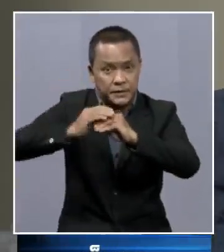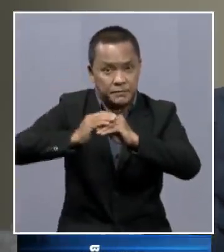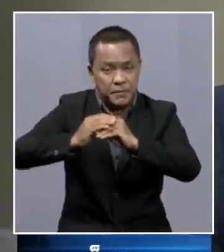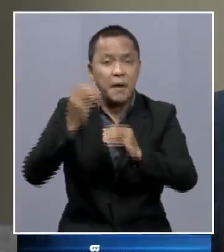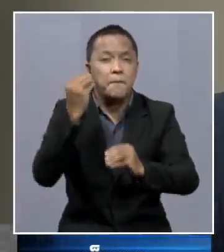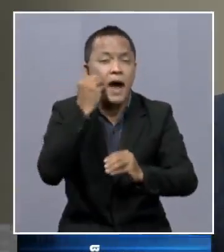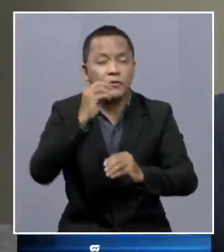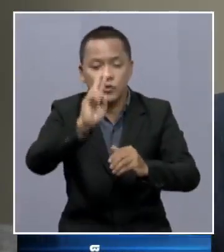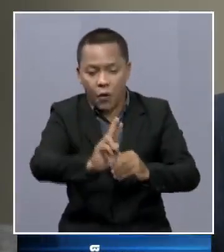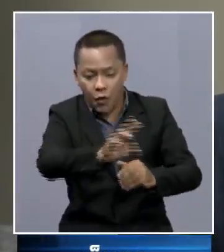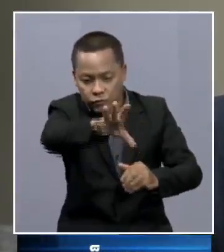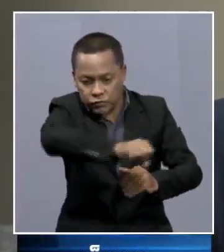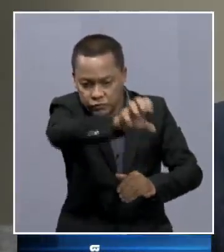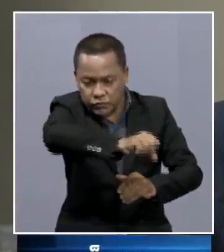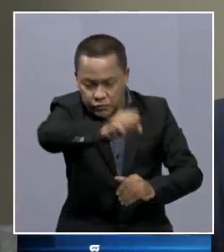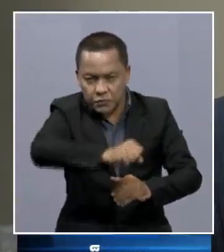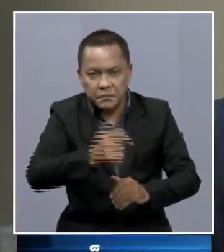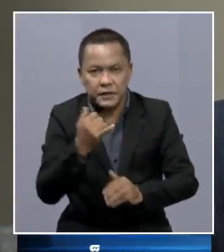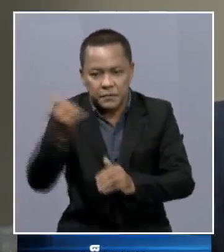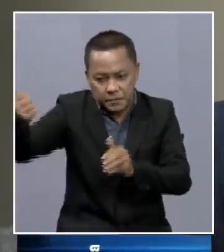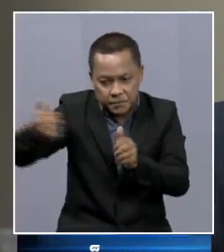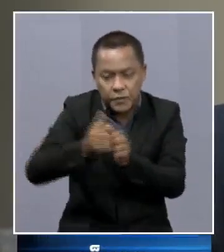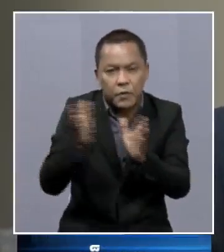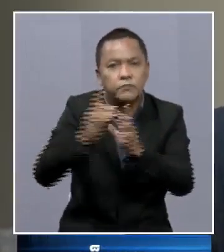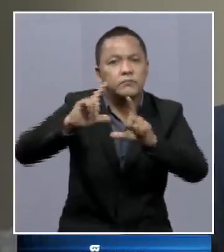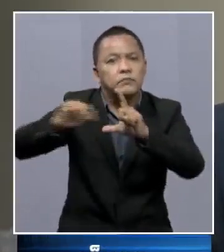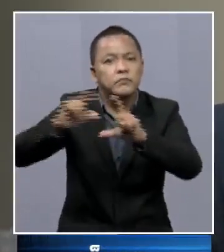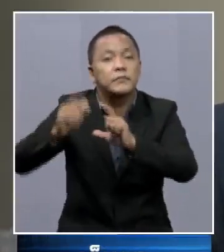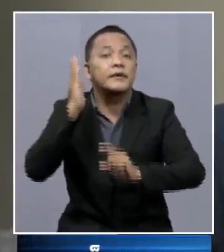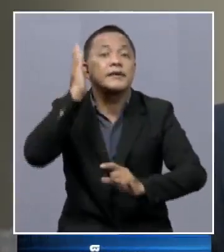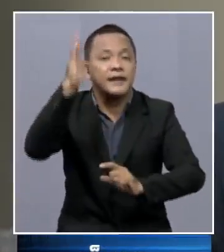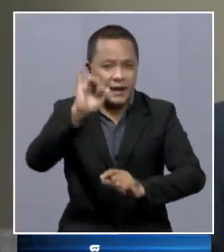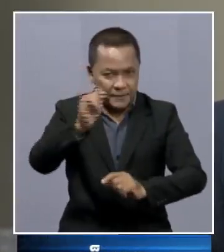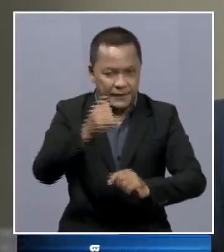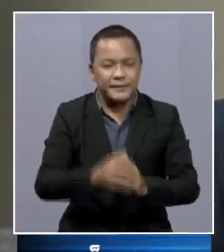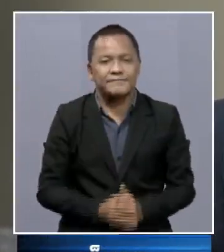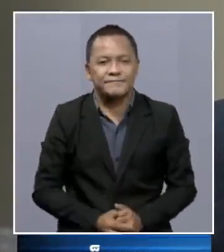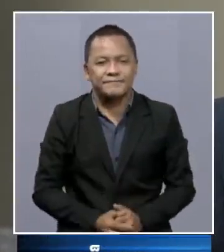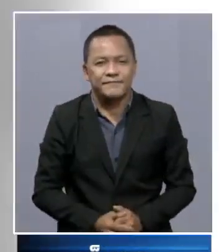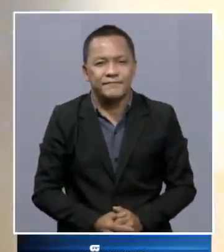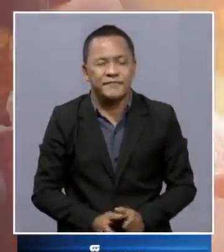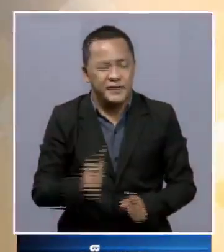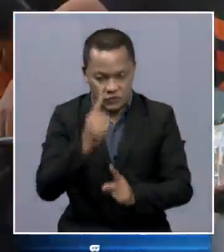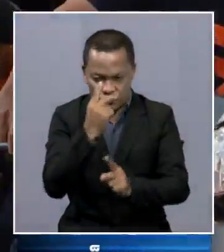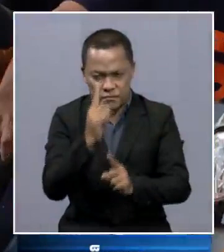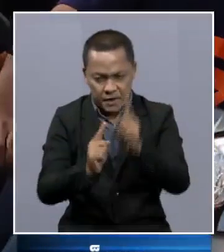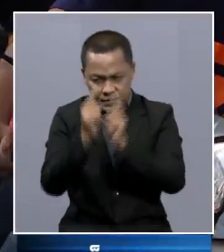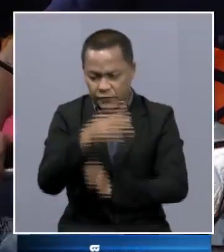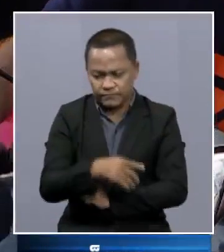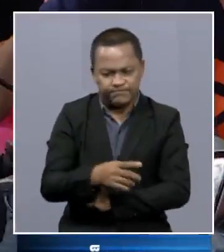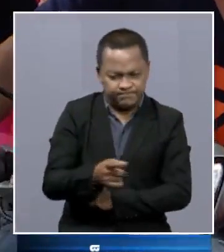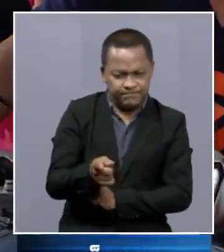พวกบ้านลๆนี่แะ ที่เขาอาจจะวงเขาหาก 9 ไล ในโคงสุดทายเพราเขากปเมืนแล้ เห้ย